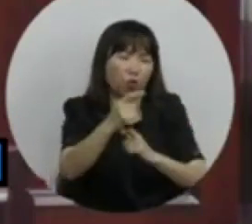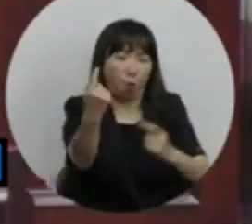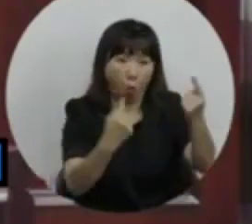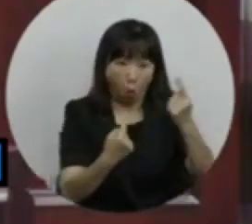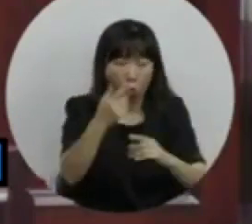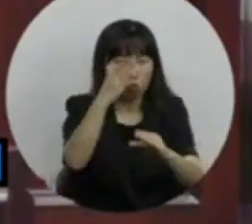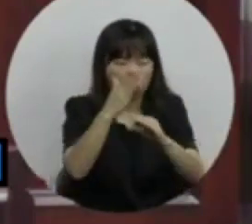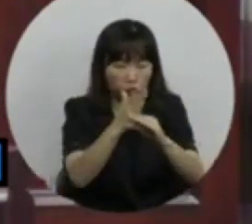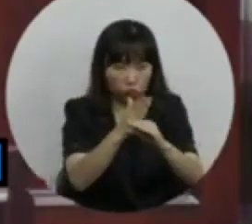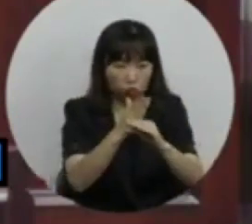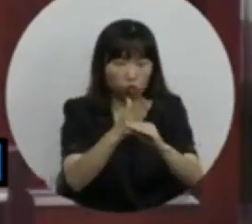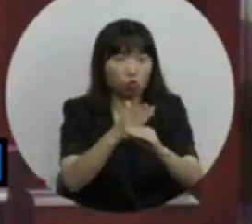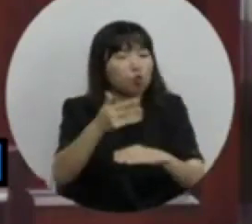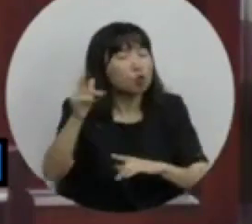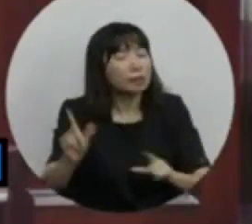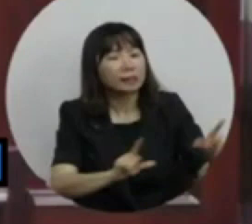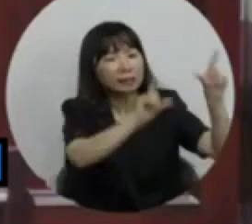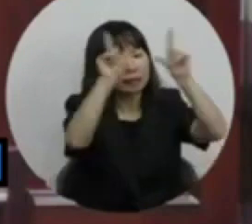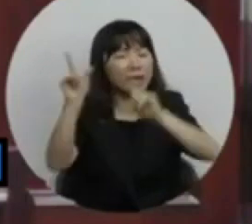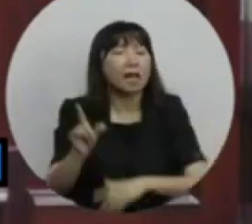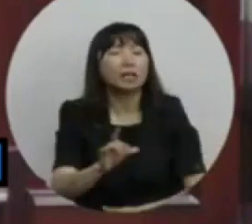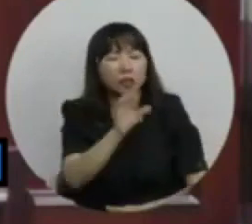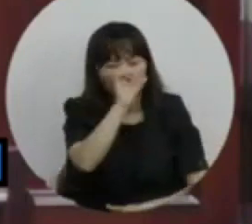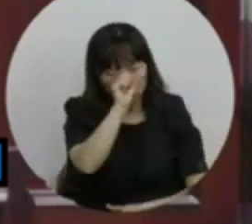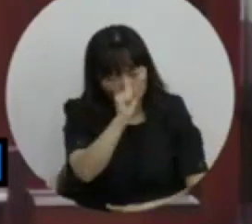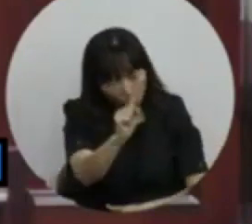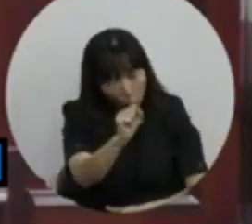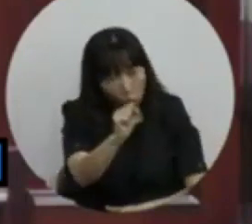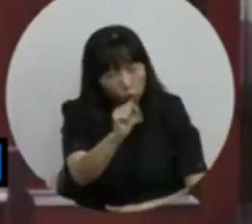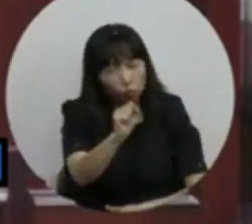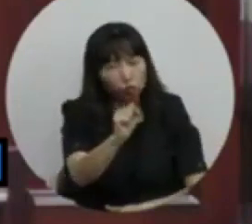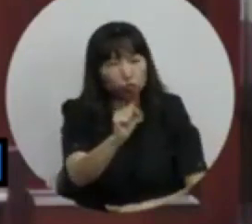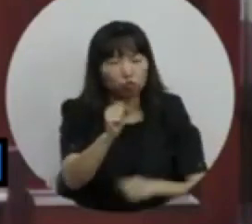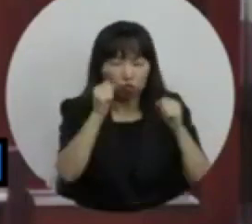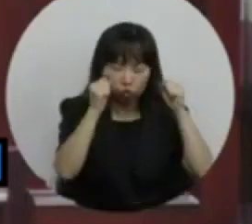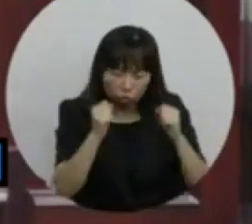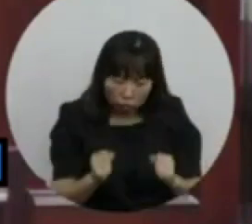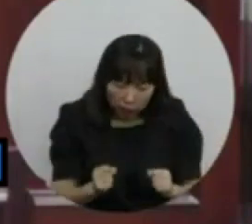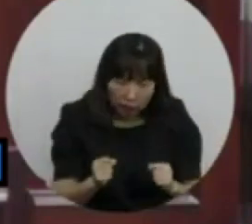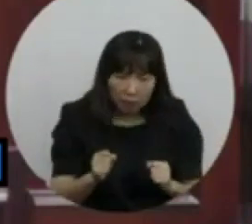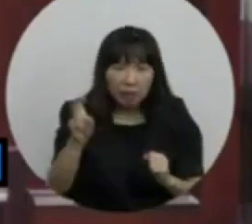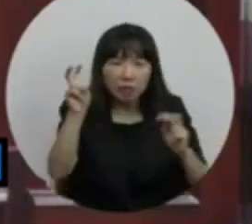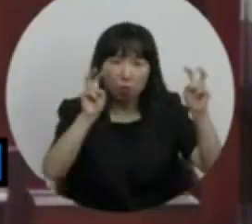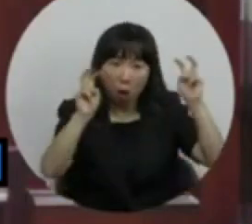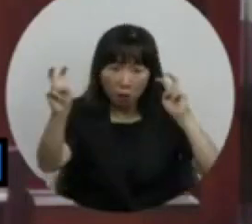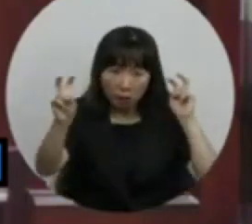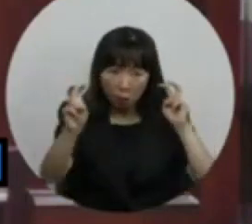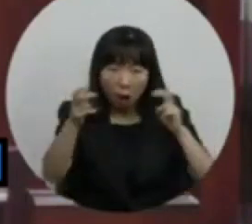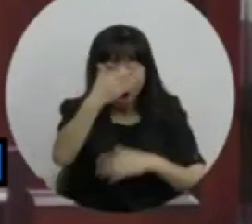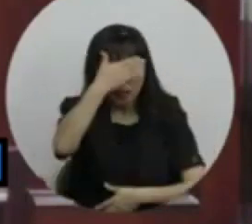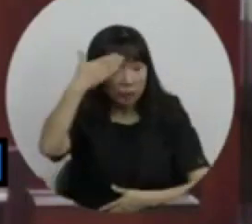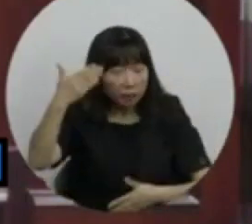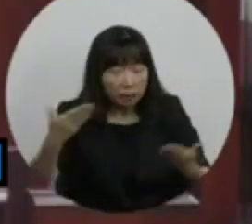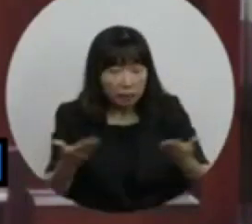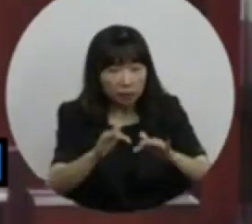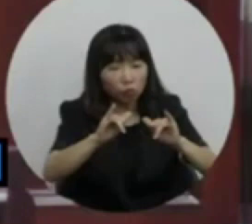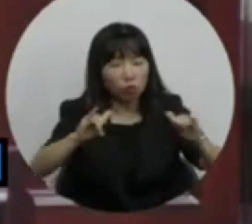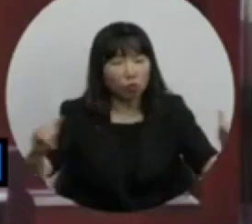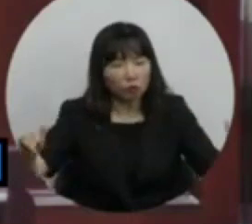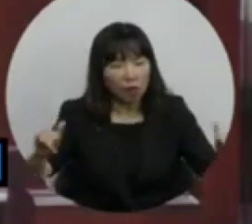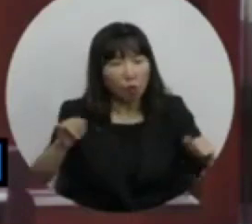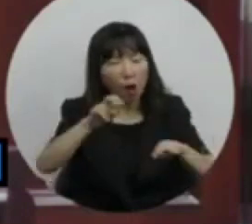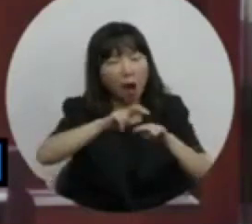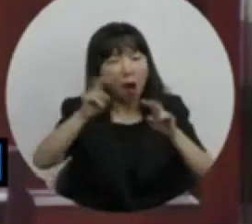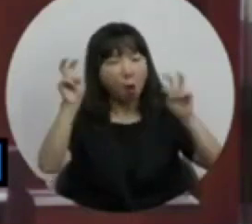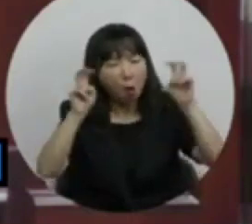꼽히며 살기 좋은 정주 여권 도시를 찾아 기업과 함께 이주하는 청년 근로자와